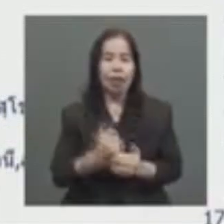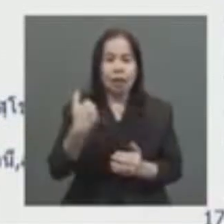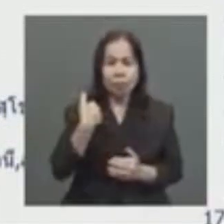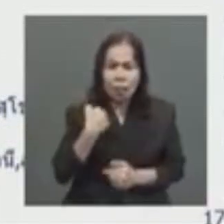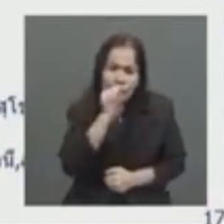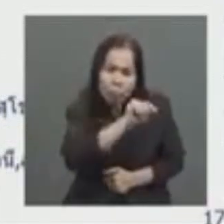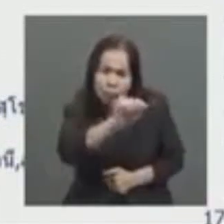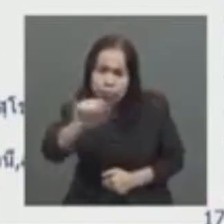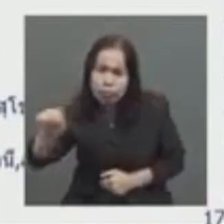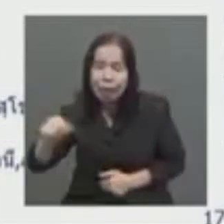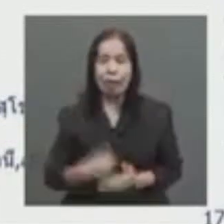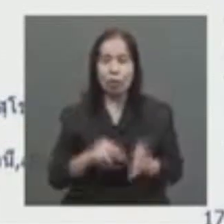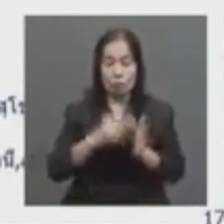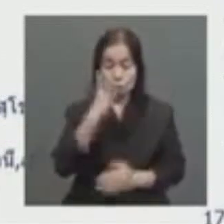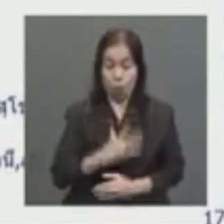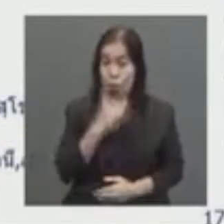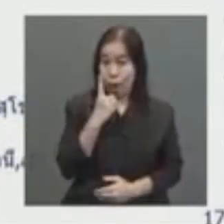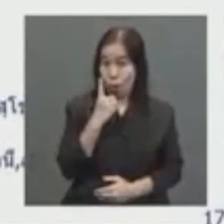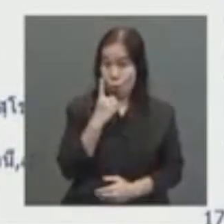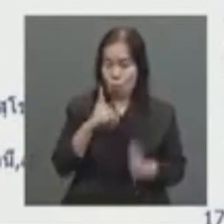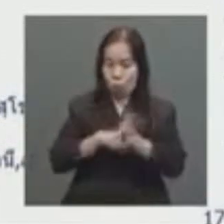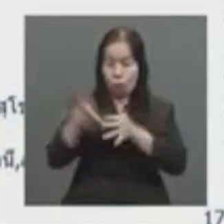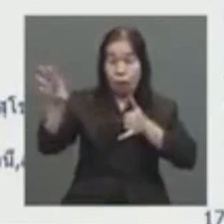ก็ถามว่าดีกว่าเมื่อวานไหมดีกว่าวันก่อนไหมดีขึ้นครับแต่ก็ไม่น่าพึงพอใจจะเห็นจุดแต่ละจุดนี้เท่ากับ1ราย 1